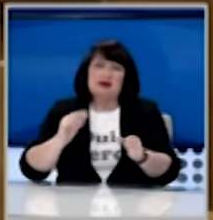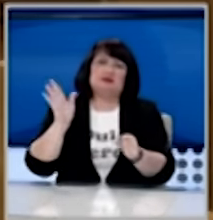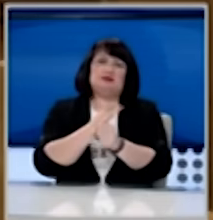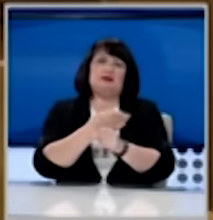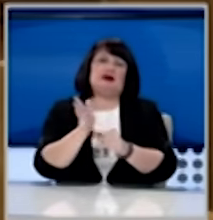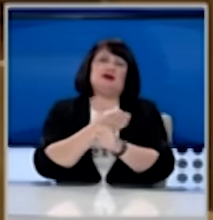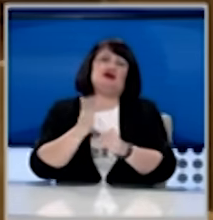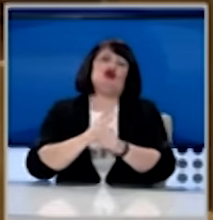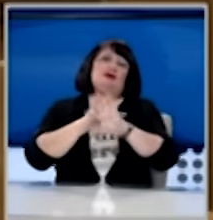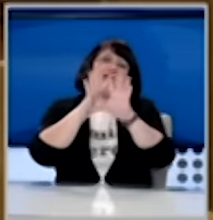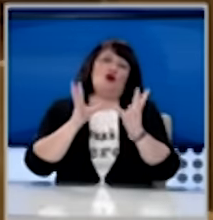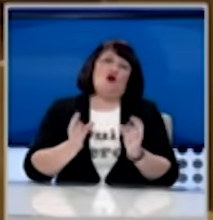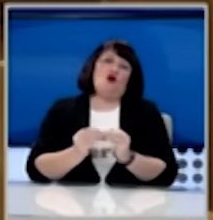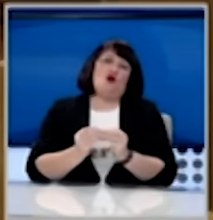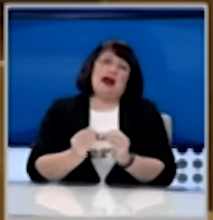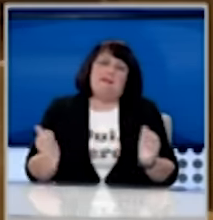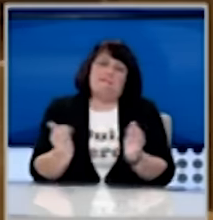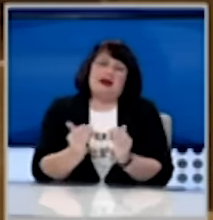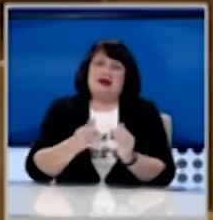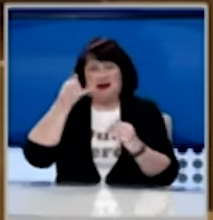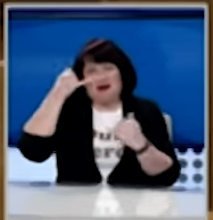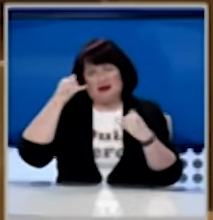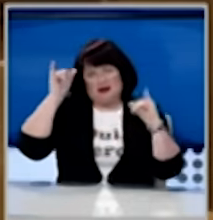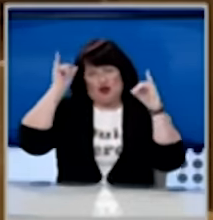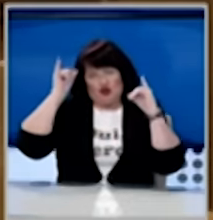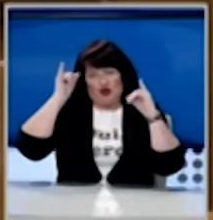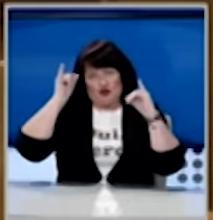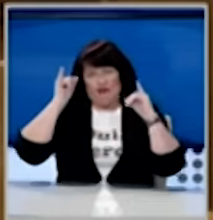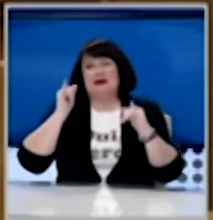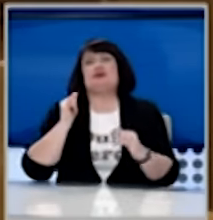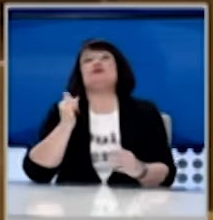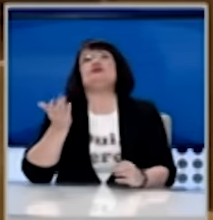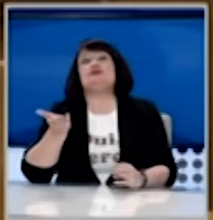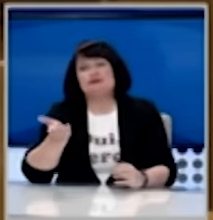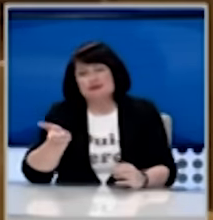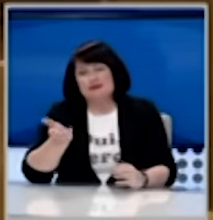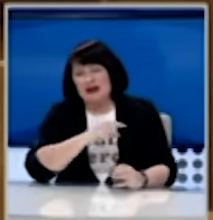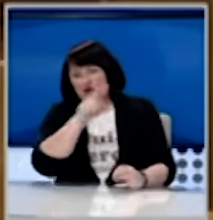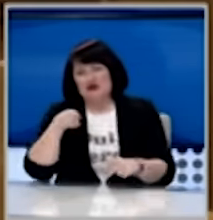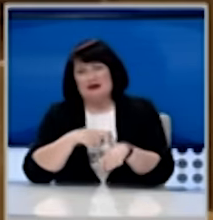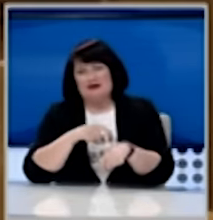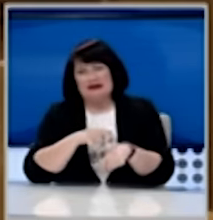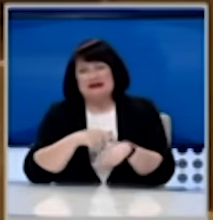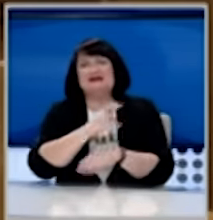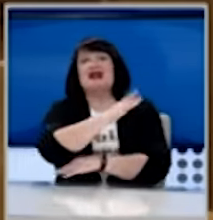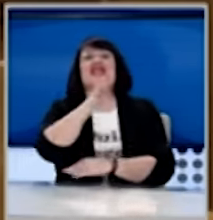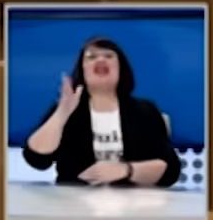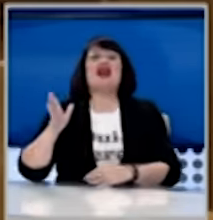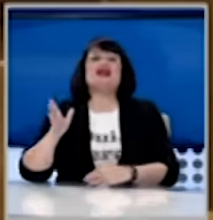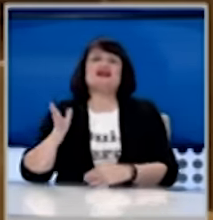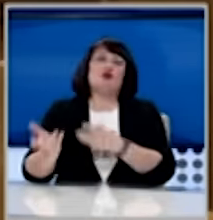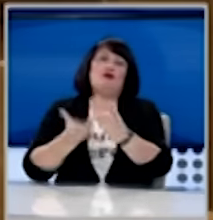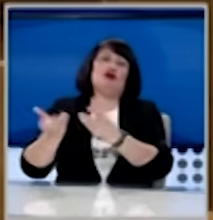ξεκλήρισμα όλων των μικρών κτηνοτρόφων που δραστηριοποιούνται μέχρι σήμερα στα δάση που